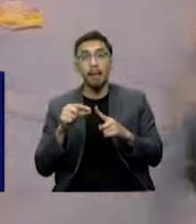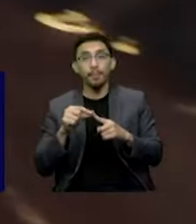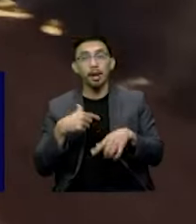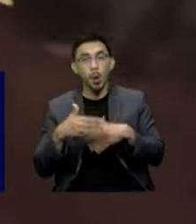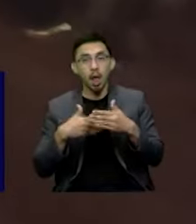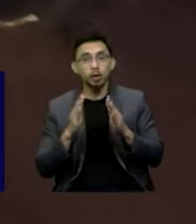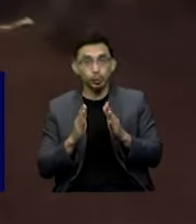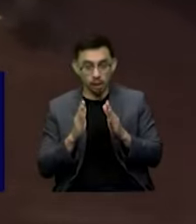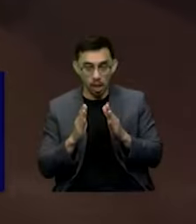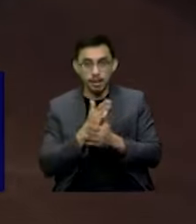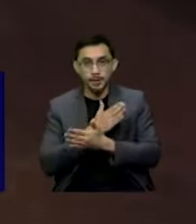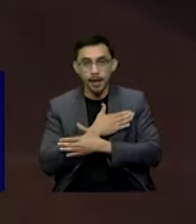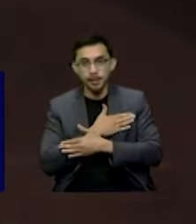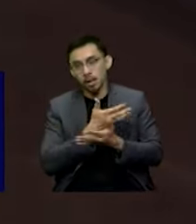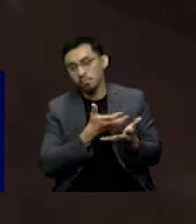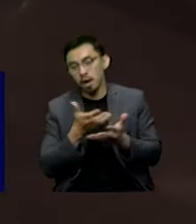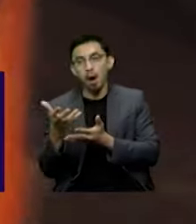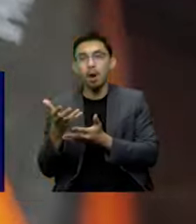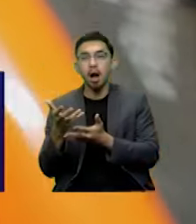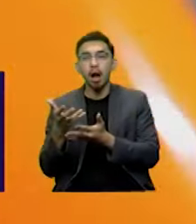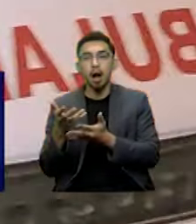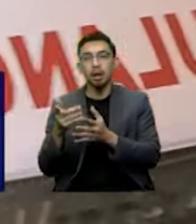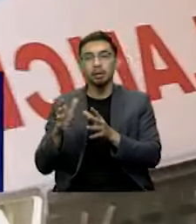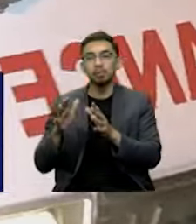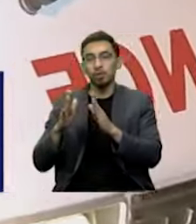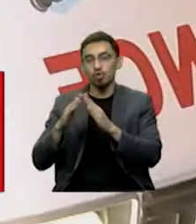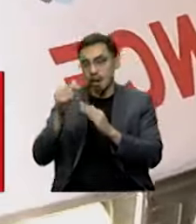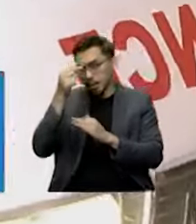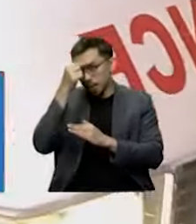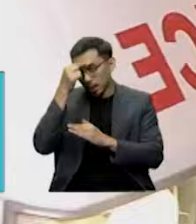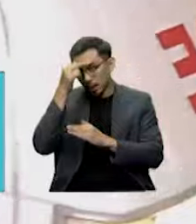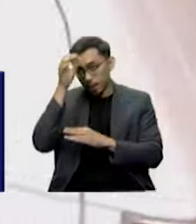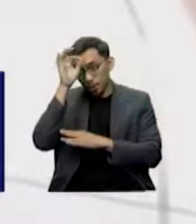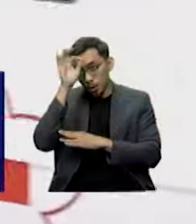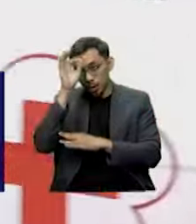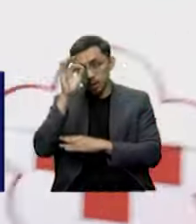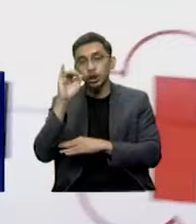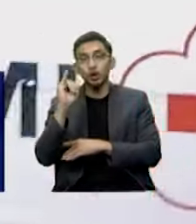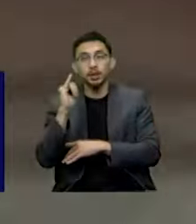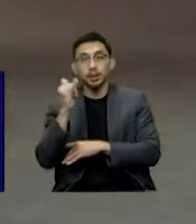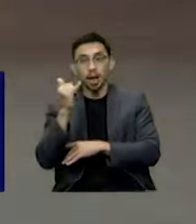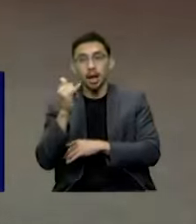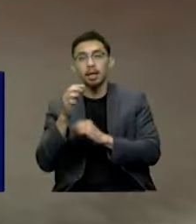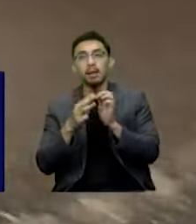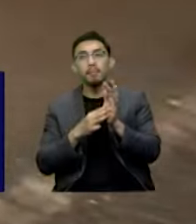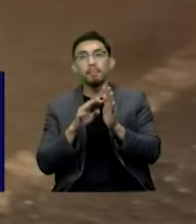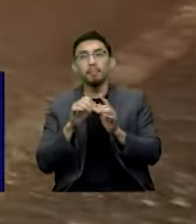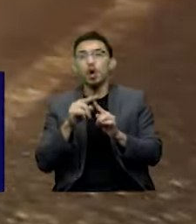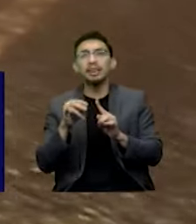BS dibawa ke kamar jenazah Rumah Sakit Bayangkara Polda DIY. Motif kematian bapak tiga anak belum